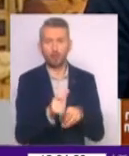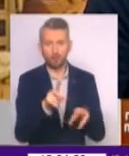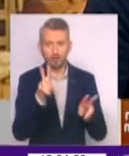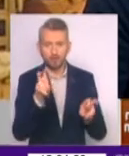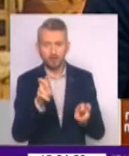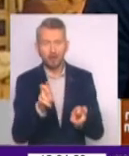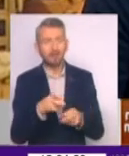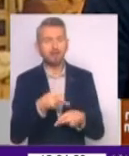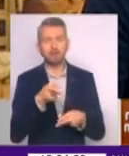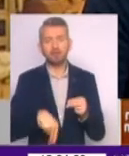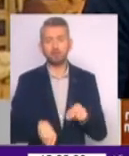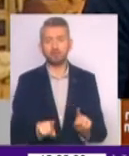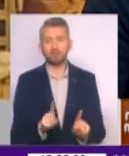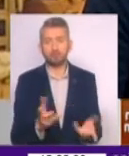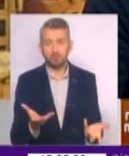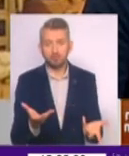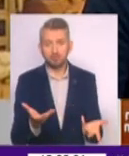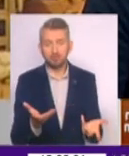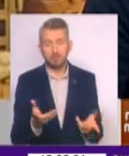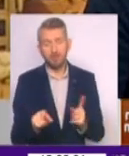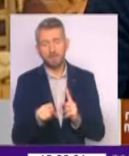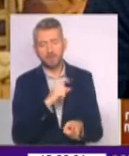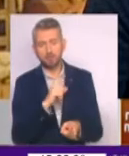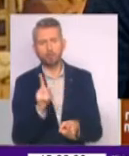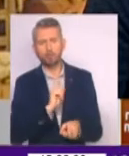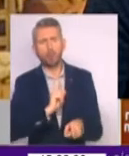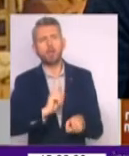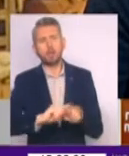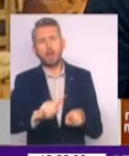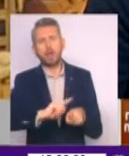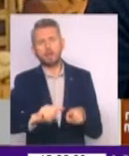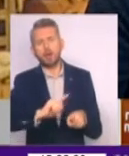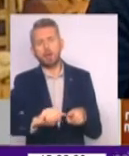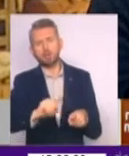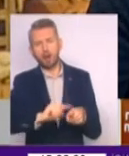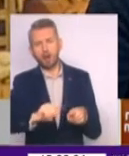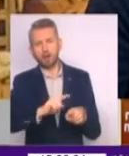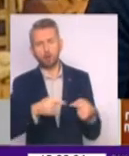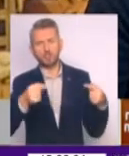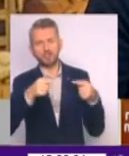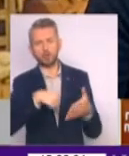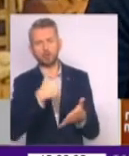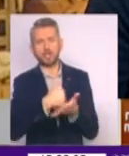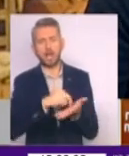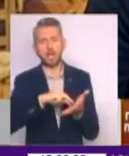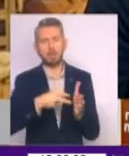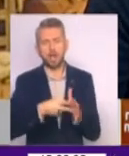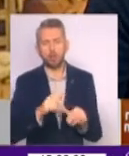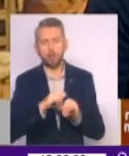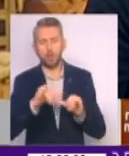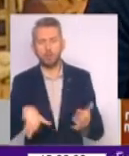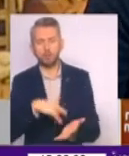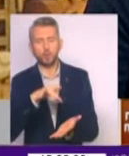завершувалися зазвичай відповідями, що незабаром, згідно з генеральним планом розвитку міста,